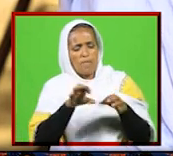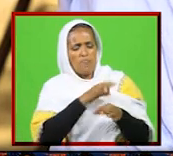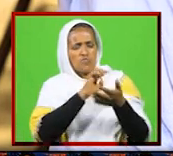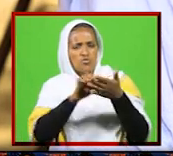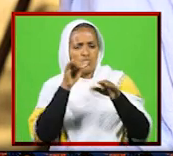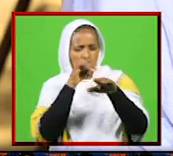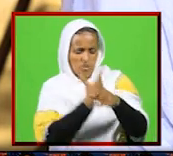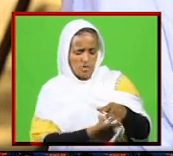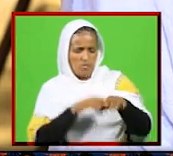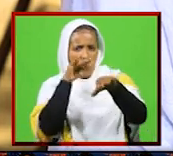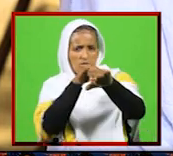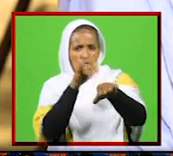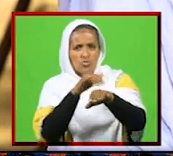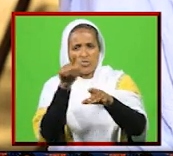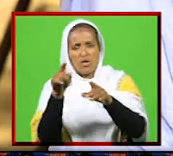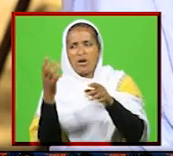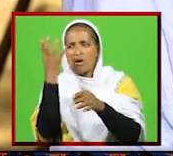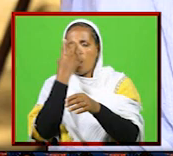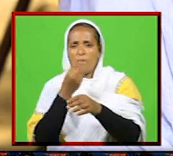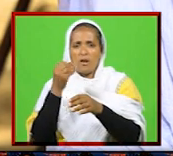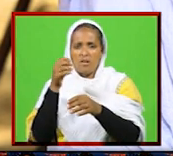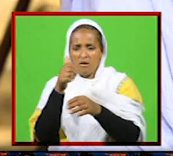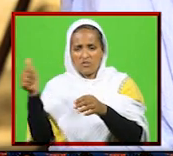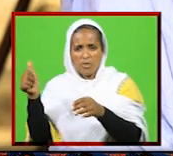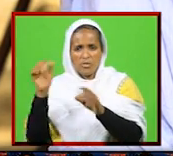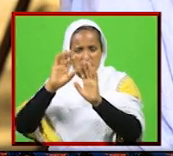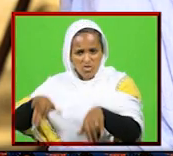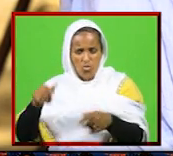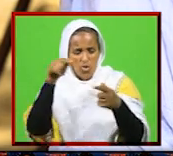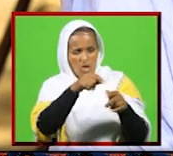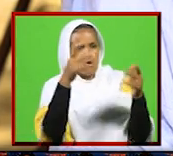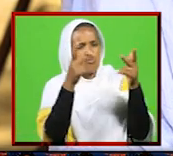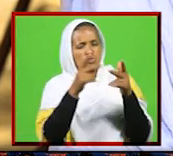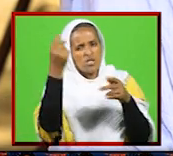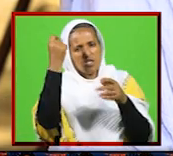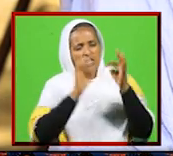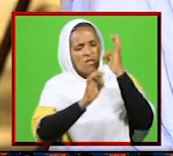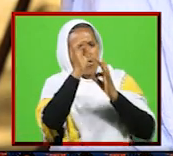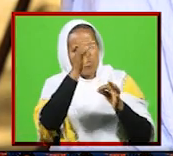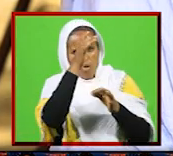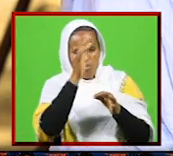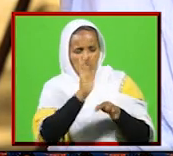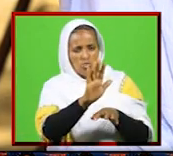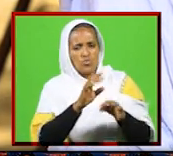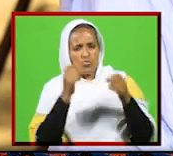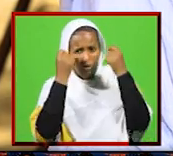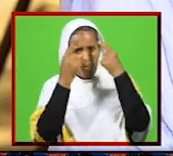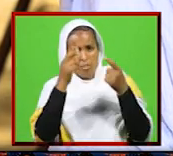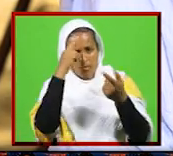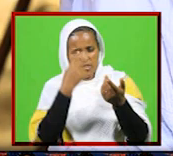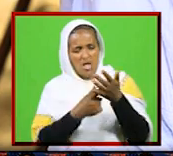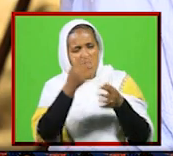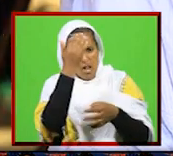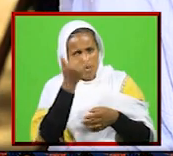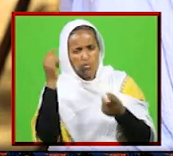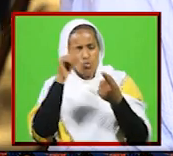የሚኖሩት አዲስ አበባ ነው። ግን መንፈስ ቅዱስ አነሳስቷቸው እዛ ከለማ ከአማራ ሀገር እየኖሩ ይህን ቦታቸውን የጥንት ታሪኩን